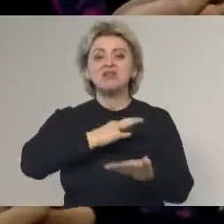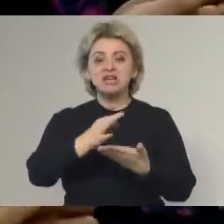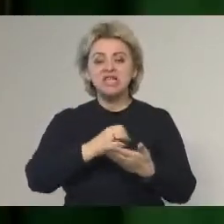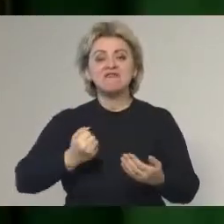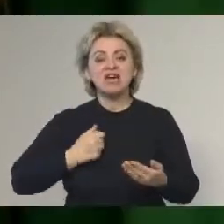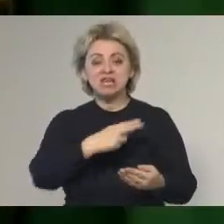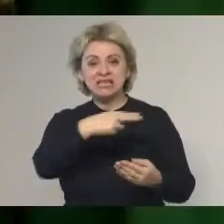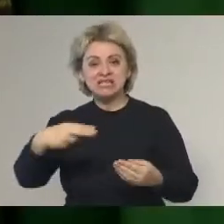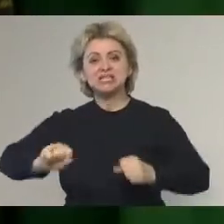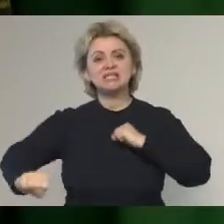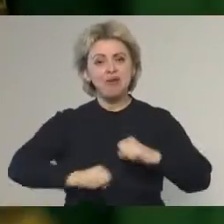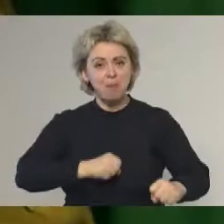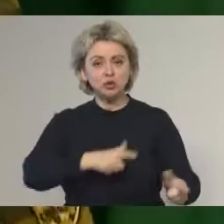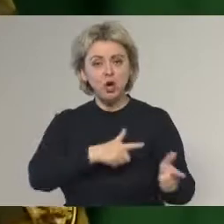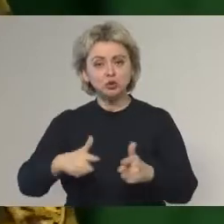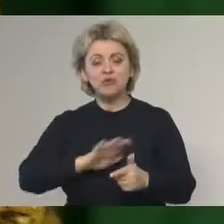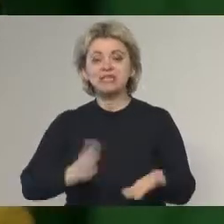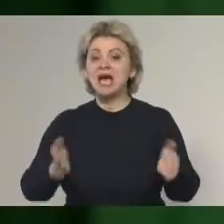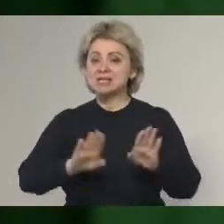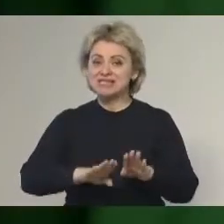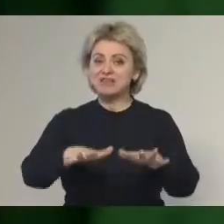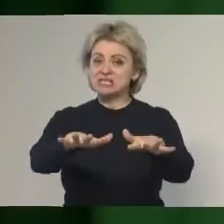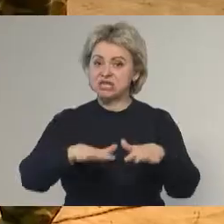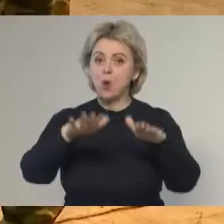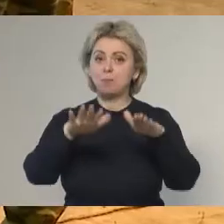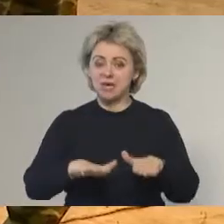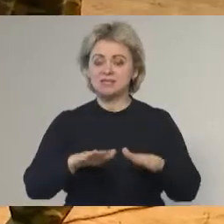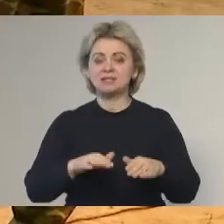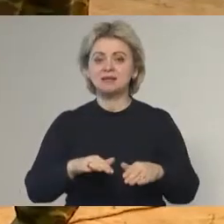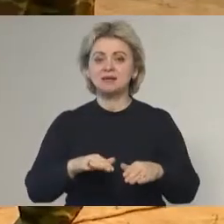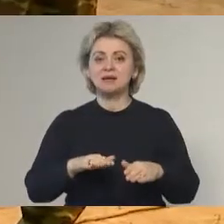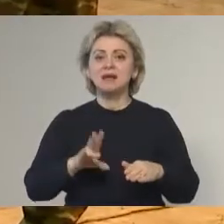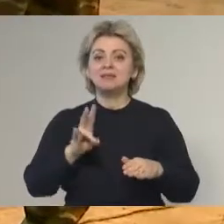военные темы, строевая подготовка, не покидая зрительского места.